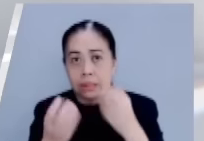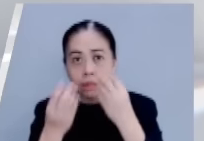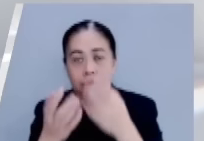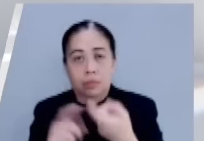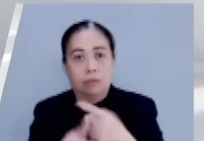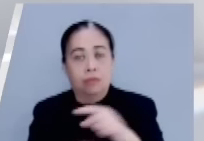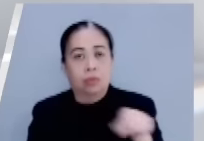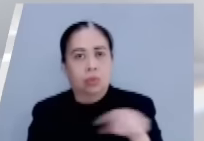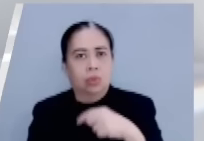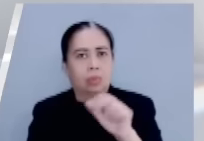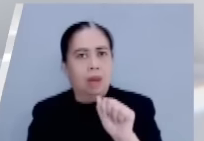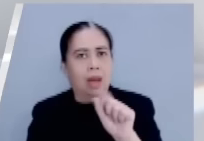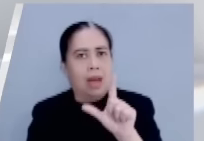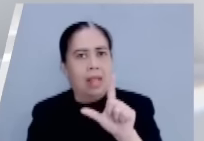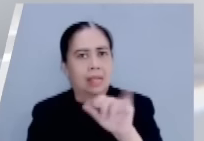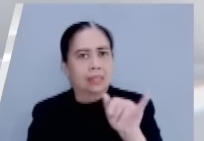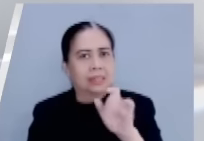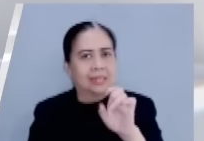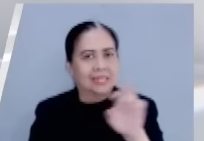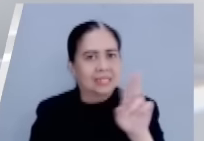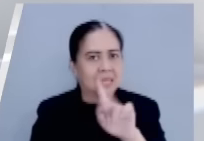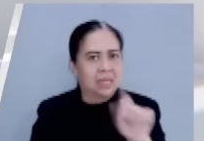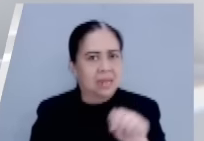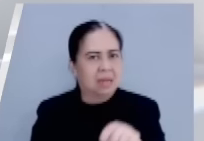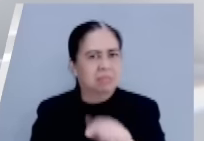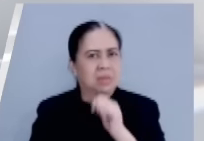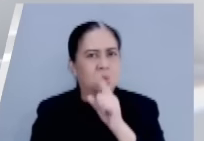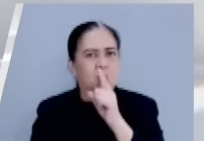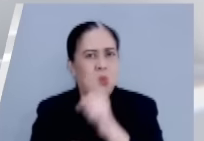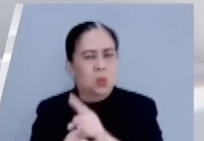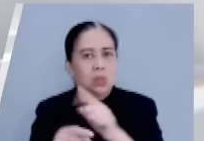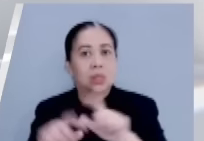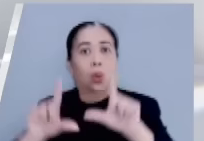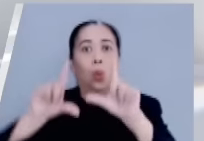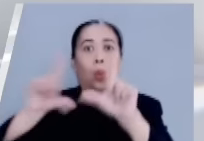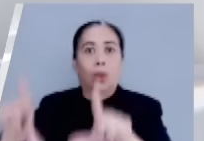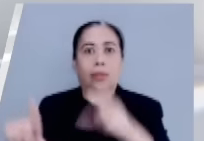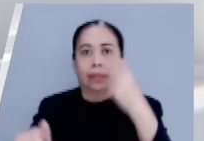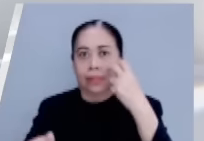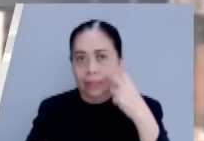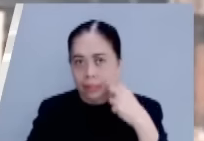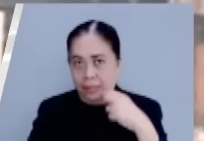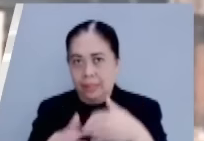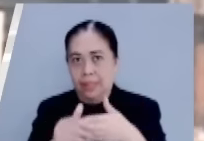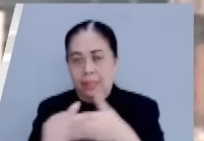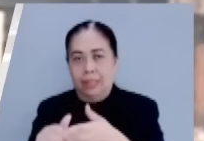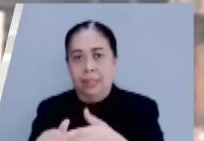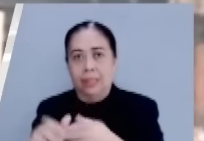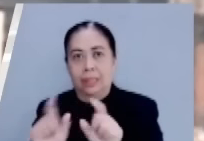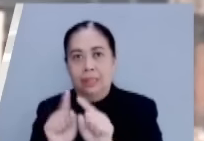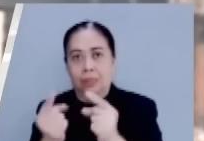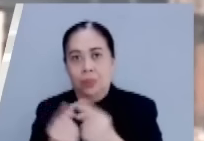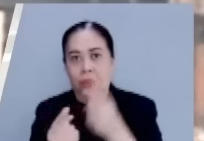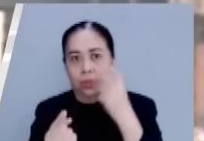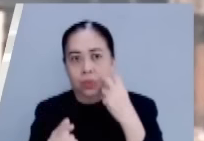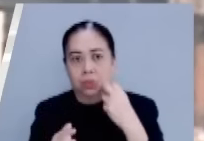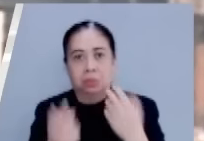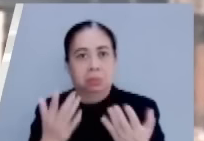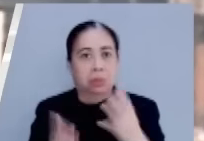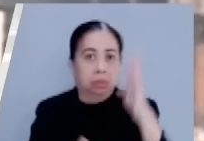Al Jazeera na hindi umano credible dahil isang wanted criminal at leader ng sindikato. Baka gawa-gawa lang ito ni